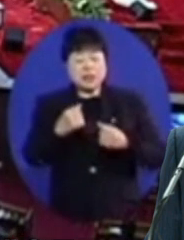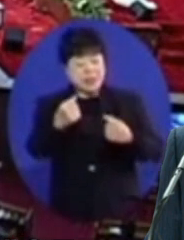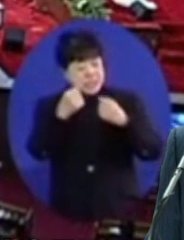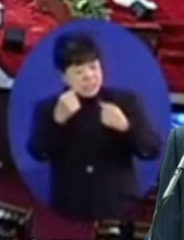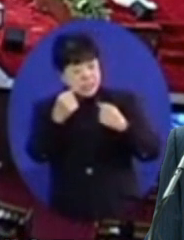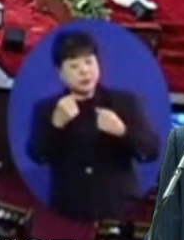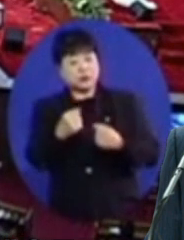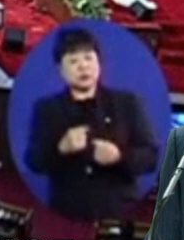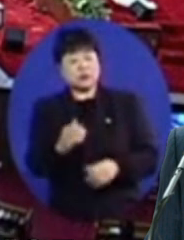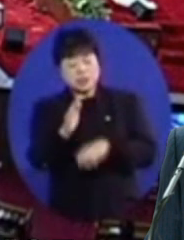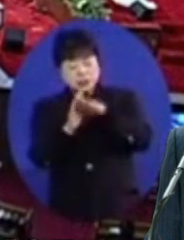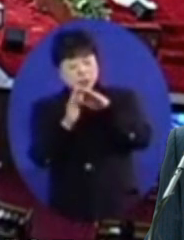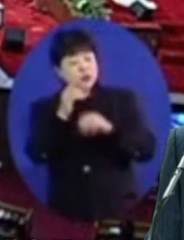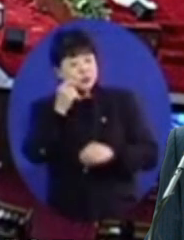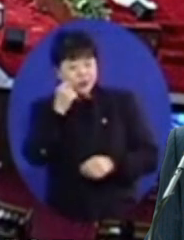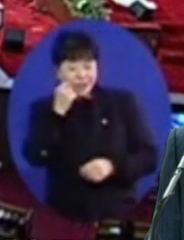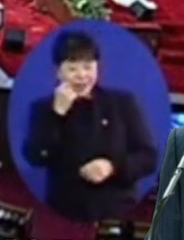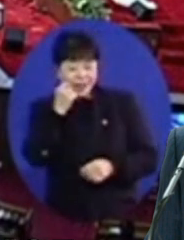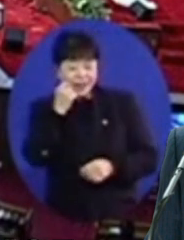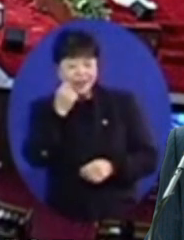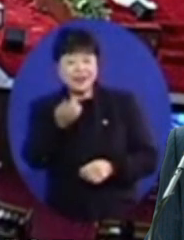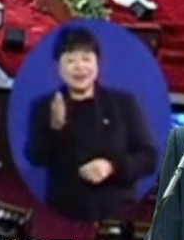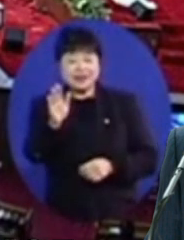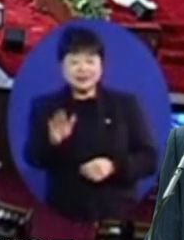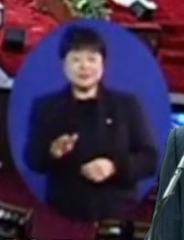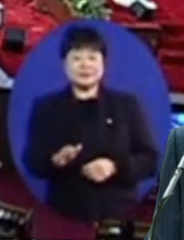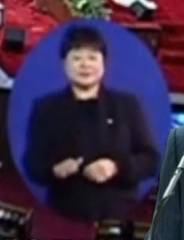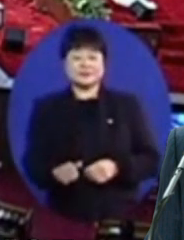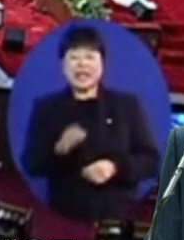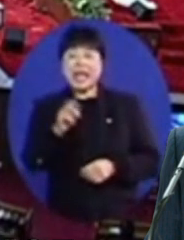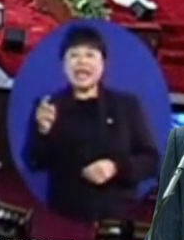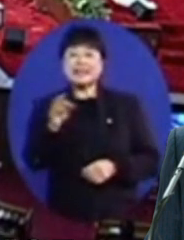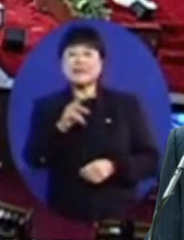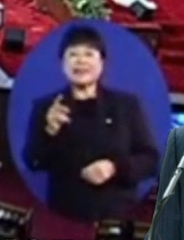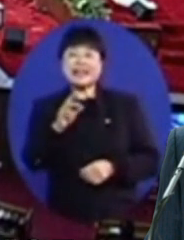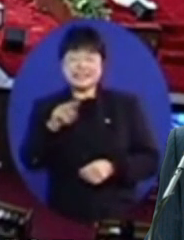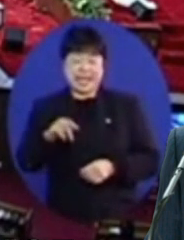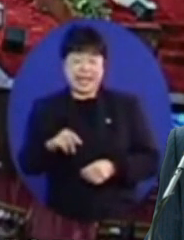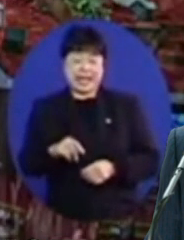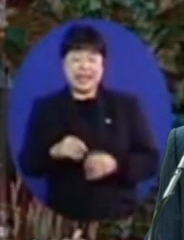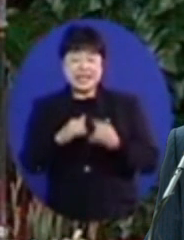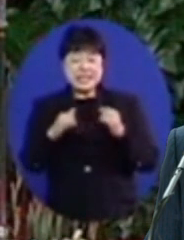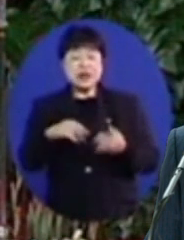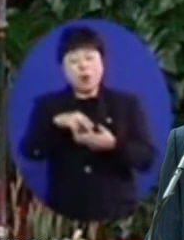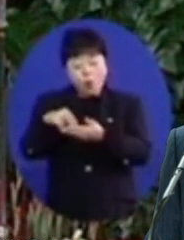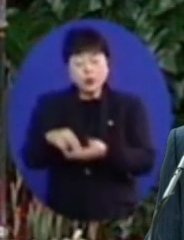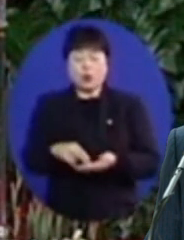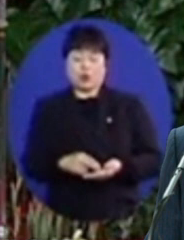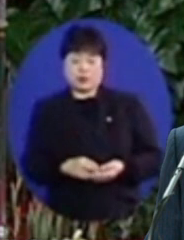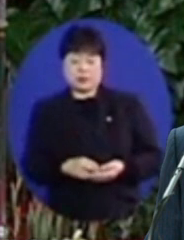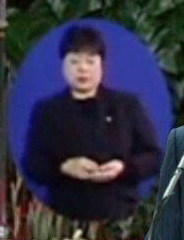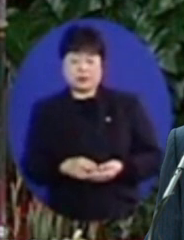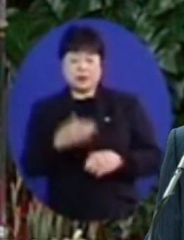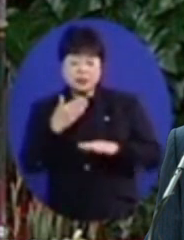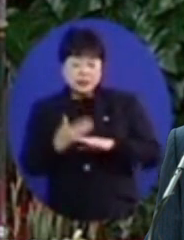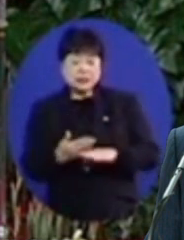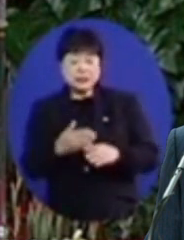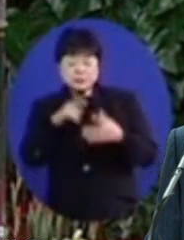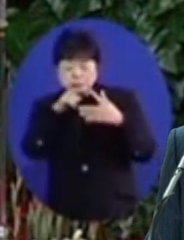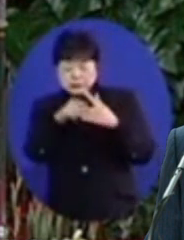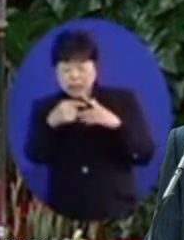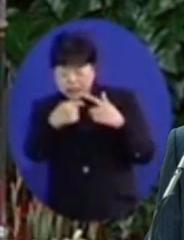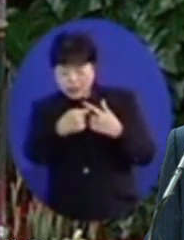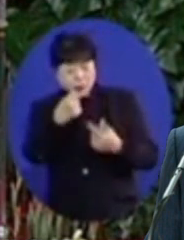힘으로는 결코 채울 수가 없음이 헤르만 해서 인생은 고독 그것이다 왜냐하면 인생은 남을 잘 모르기